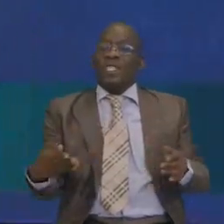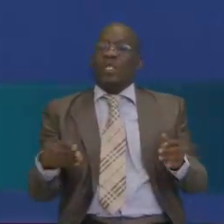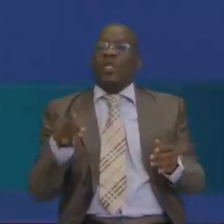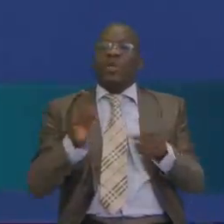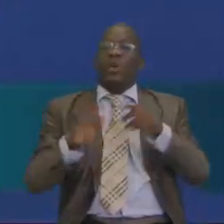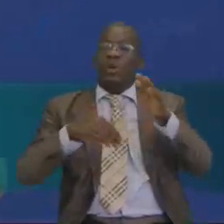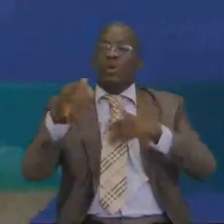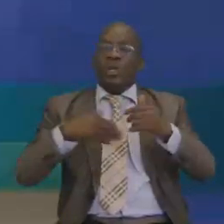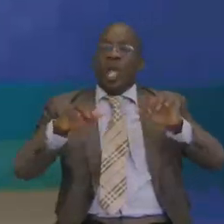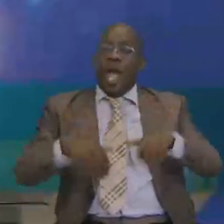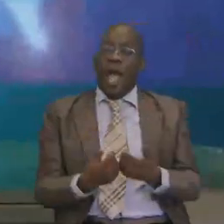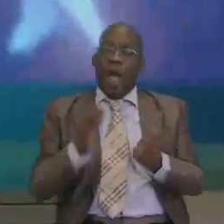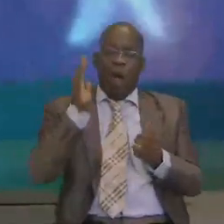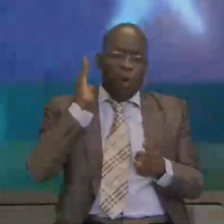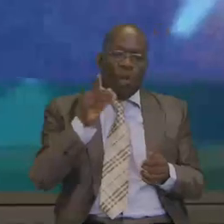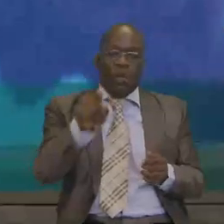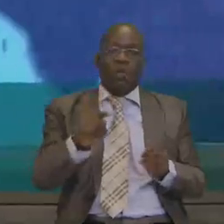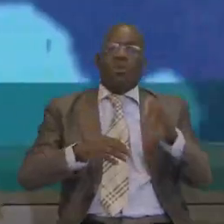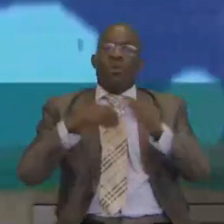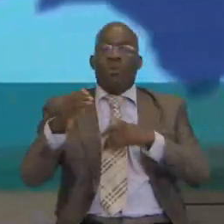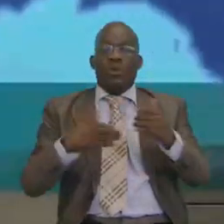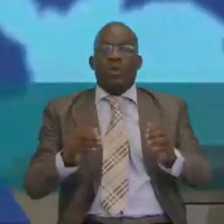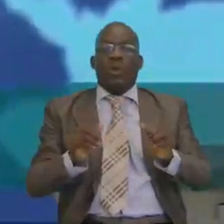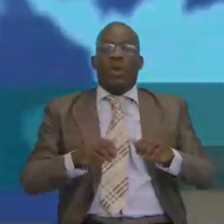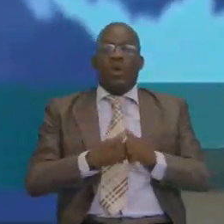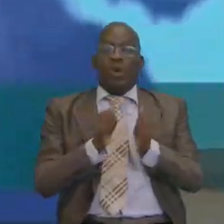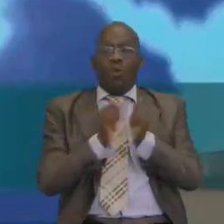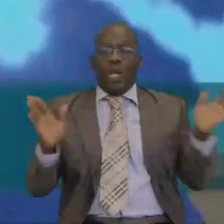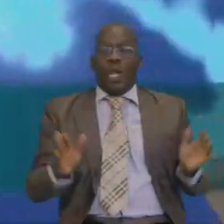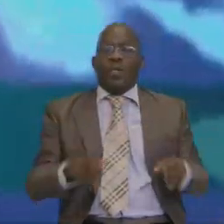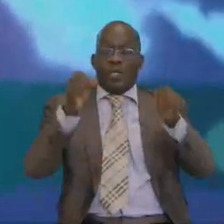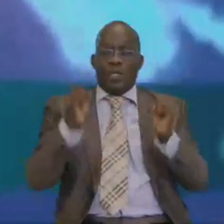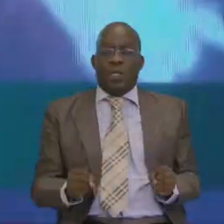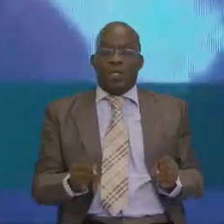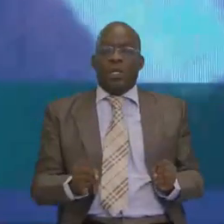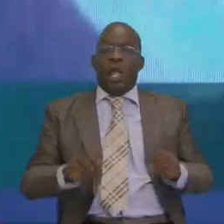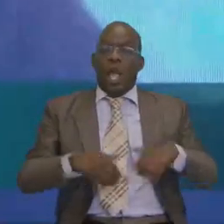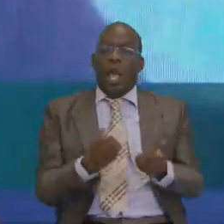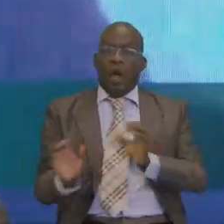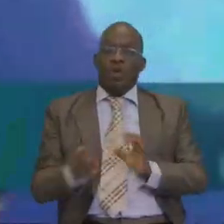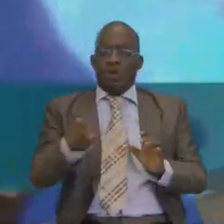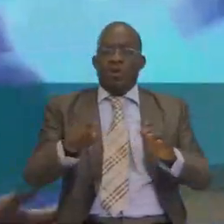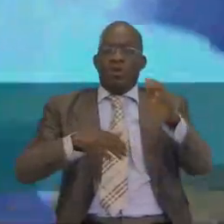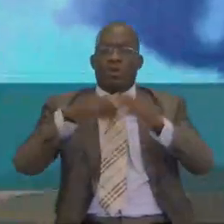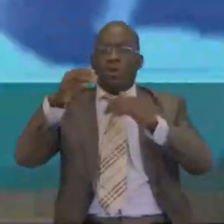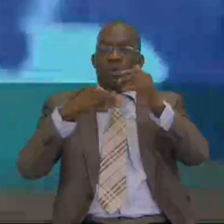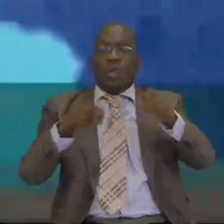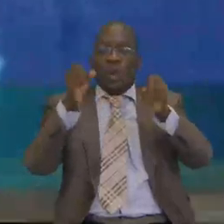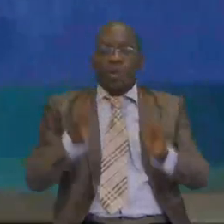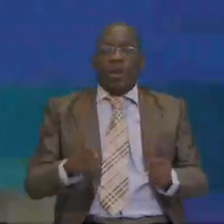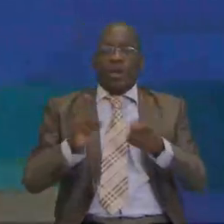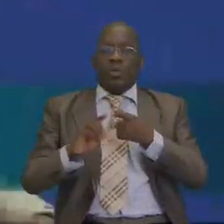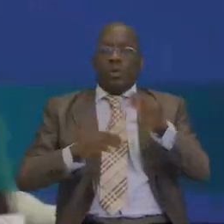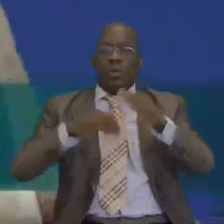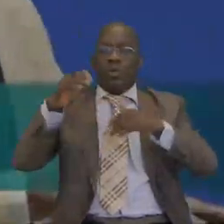peux bâtir? Sans la force et la puissance, comment peux-tu bâtir? La puissance pour bâtir. Nous avons besoin de